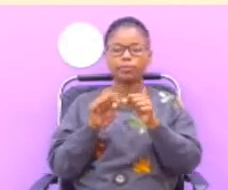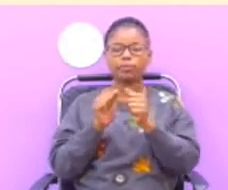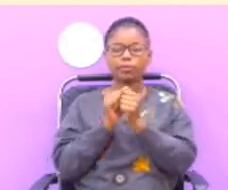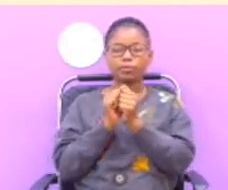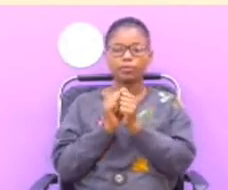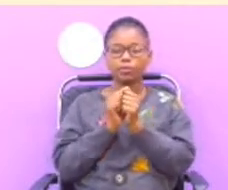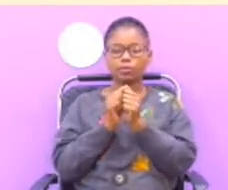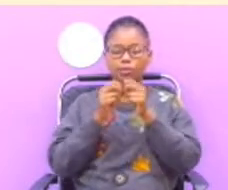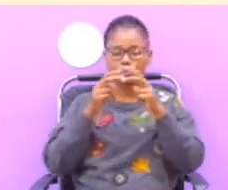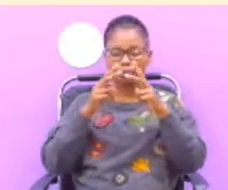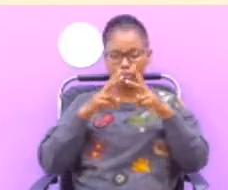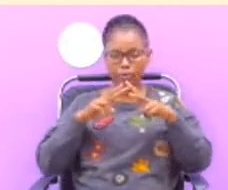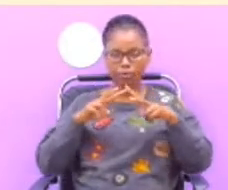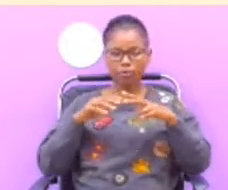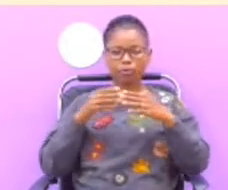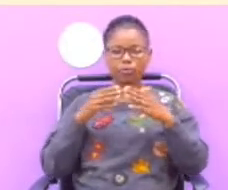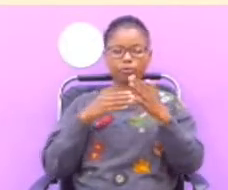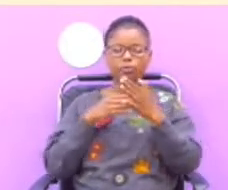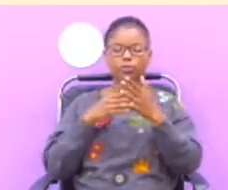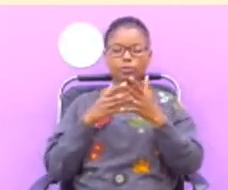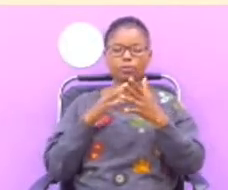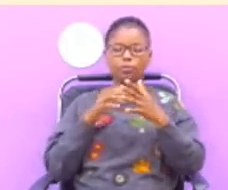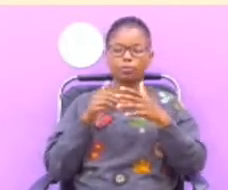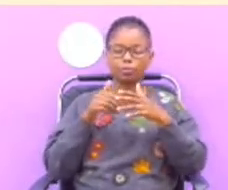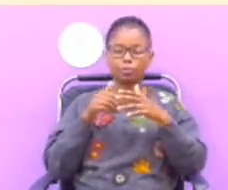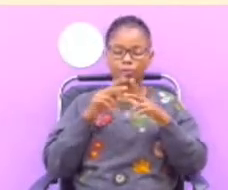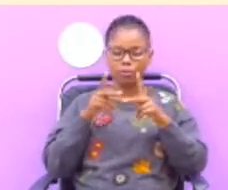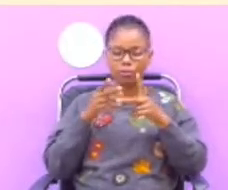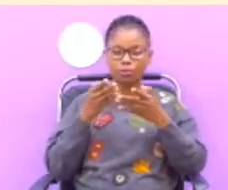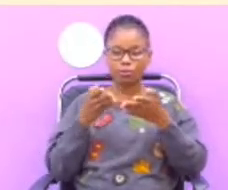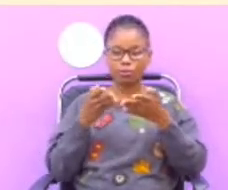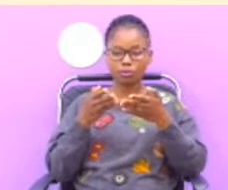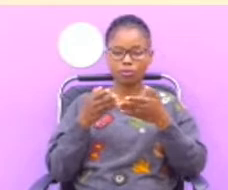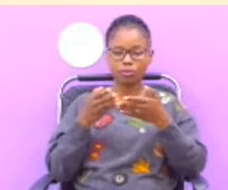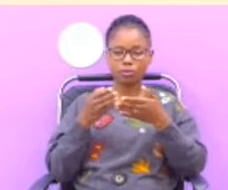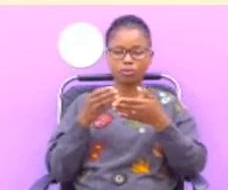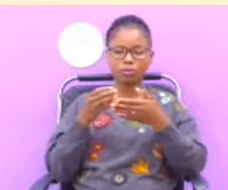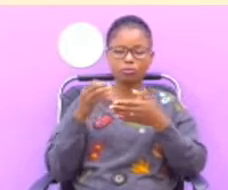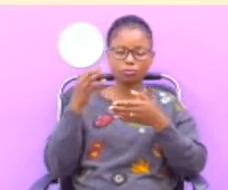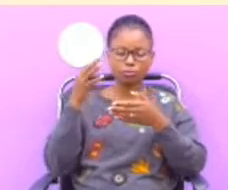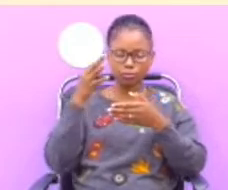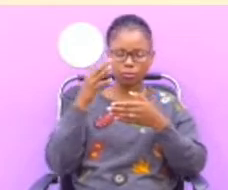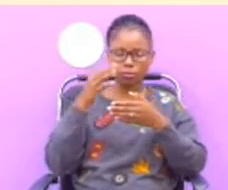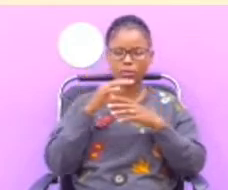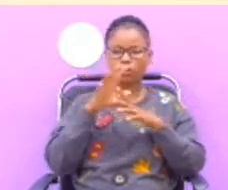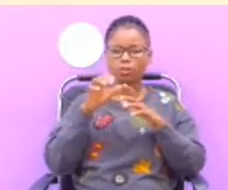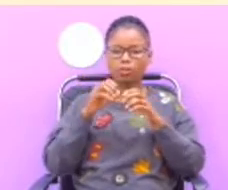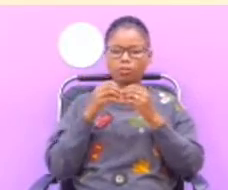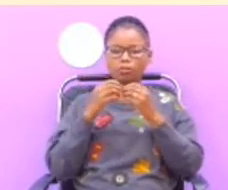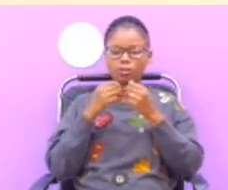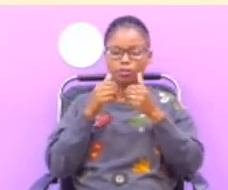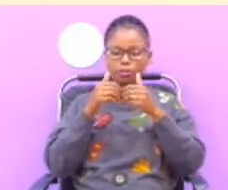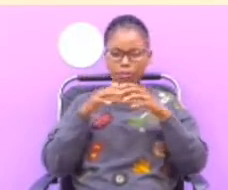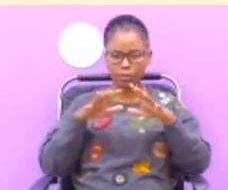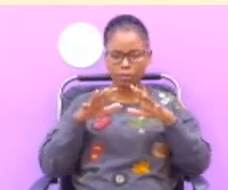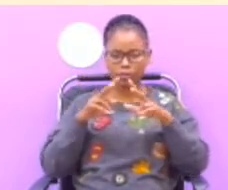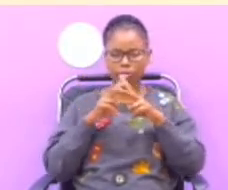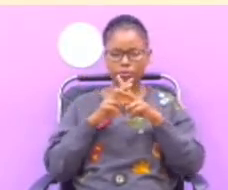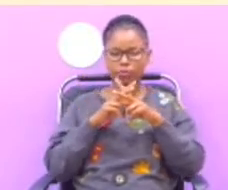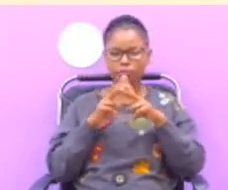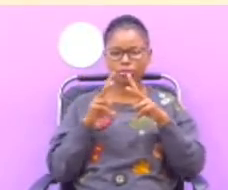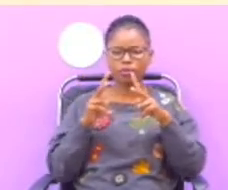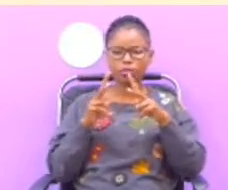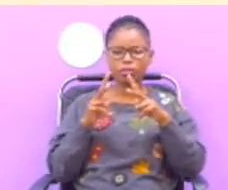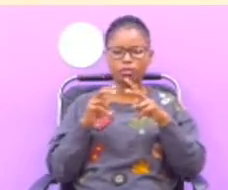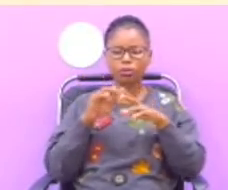Ngai ũmũkinyĩrĩre harĩa mũrĩ ndaria kĩrathimo kũrĩ ndungata ici cia thuri na atumia na anake na airĩtu na ciana nyinyi